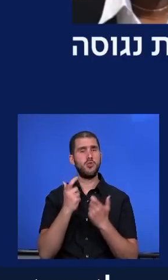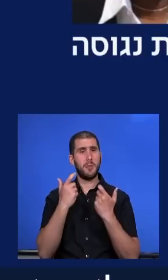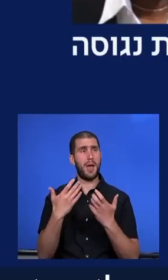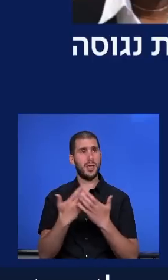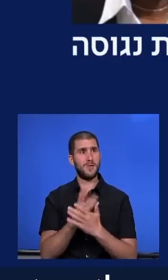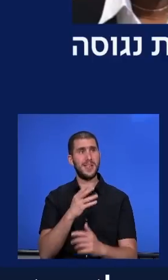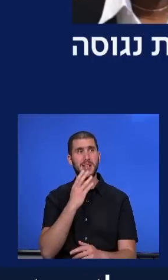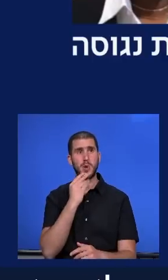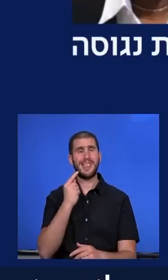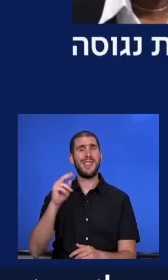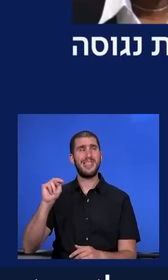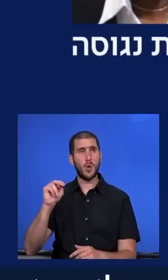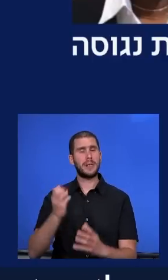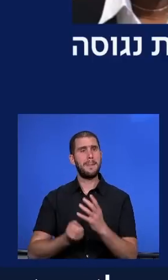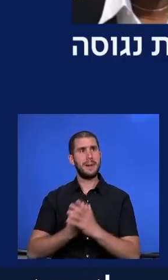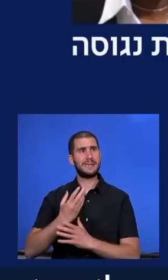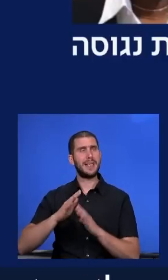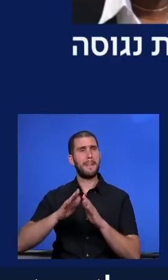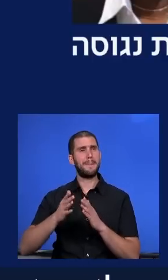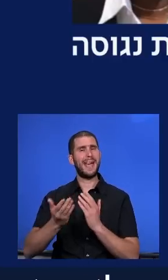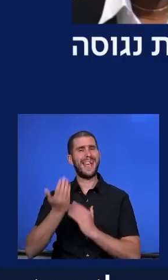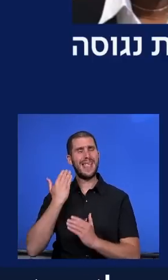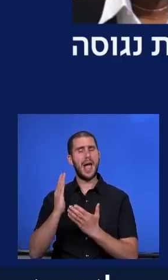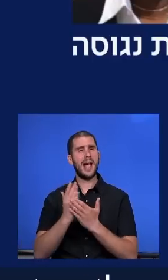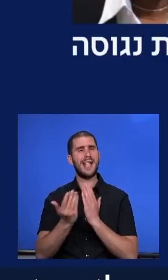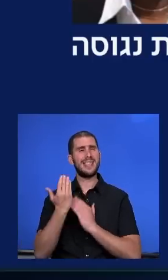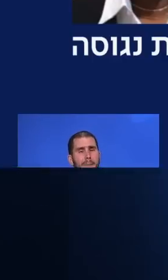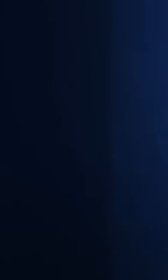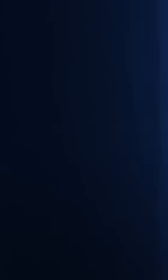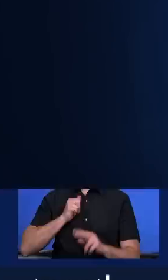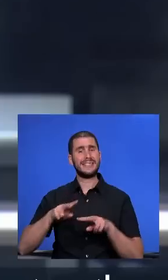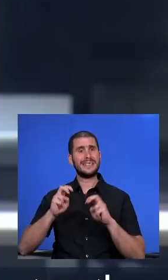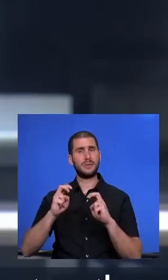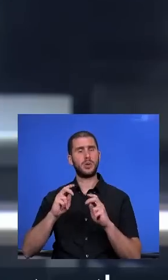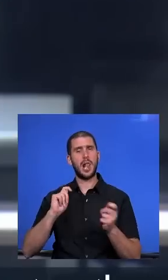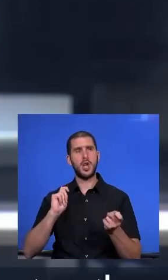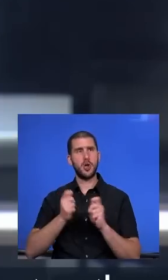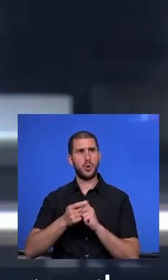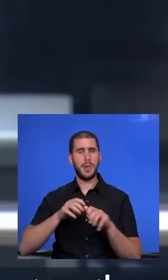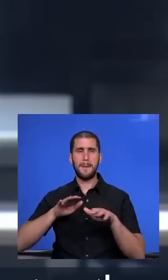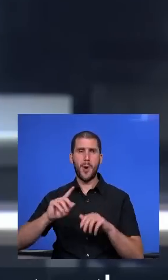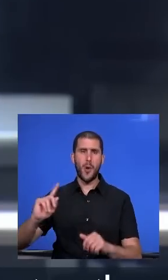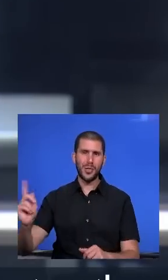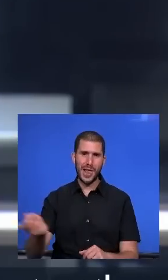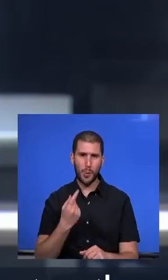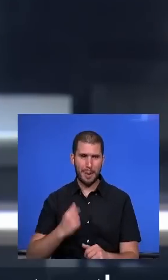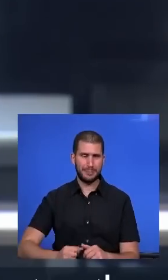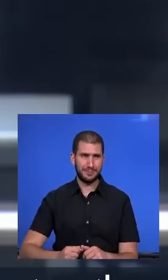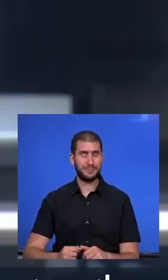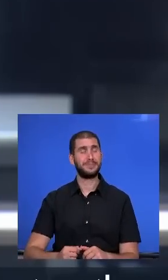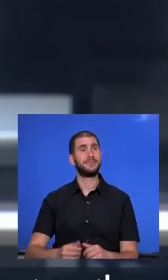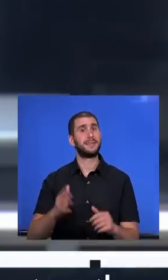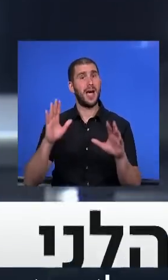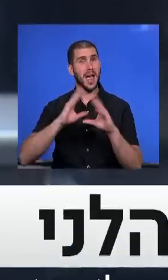ויהודית נגוסה, מייסדת המכינה הקדם צבאית, הזדמנות לשנות, ברכות לכולם. ואנחנו הערב